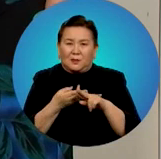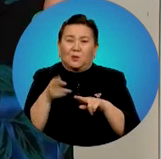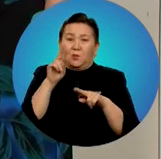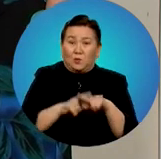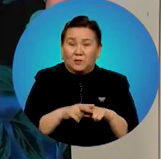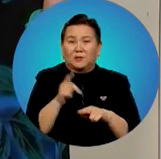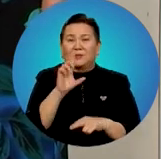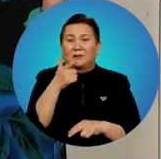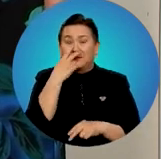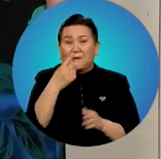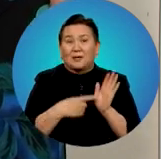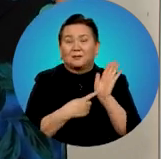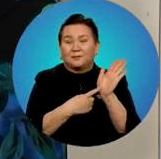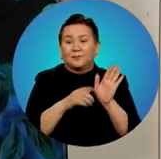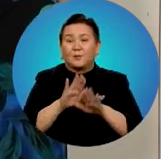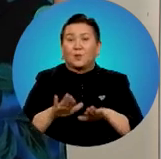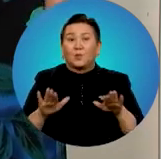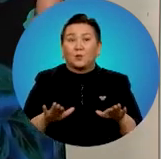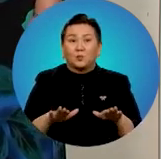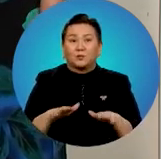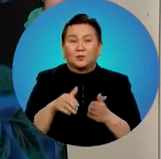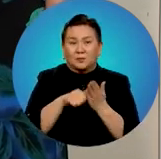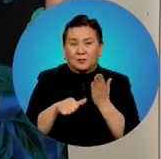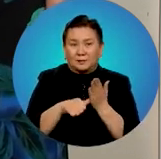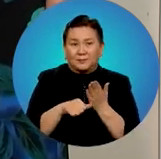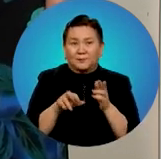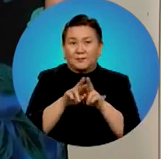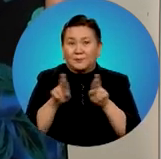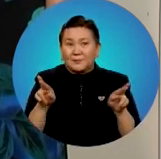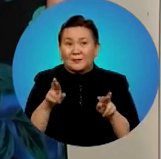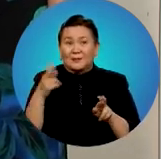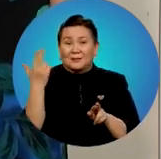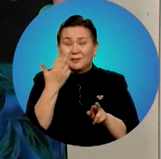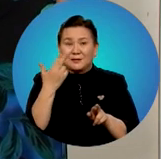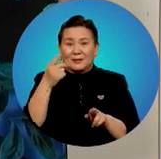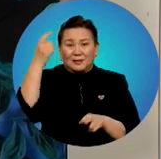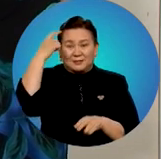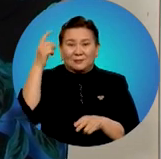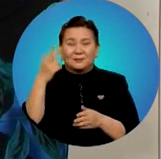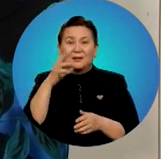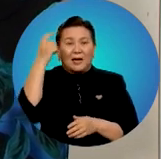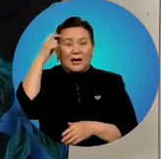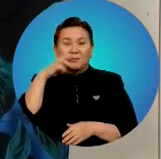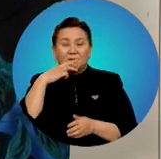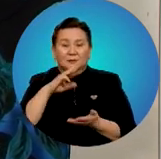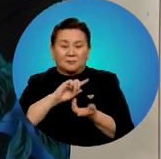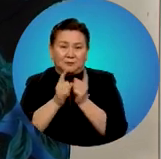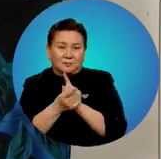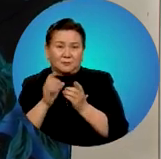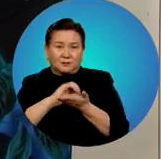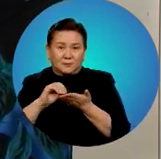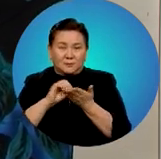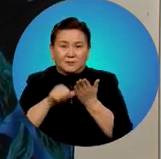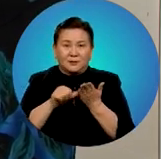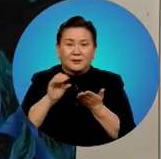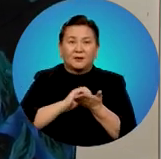байна. За ингээд хүүхдүүдээ энэ хэлгэмт талын цагаан зэр хар зэр биш ээ гэсэн эсэний хэсгүүдэд байгаа дүрслэлүүдийг дэвтэр